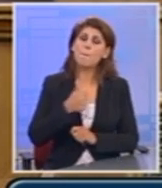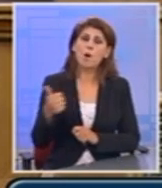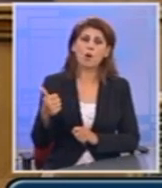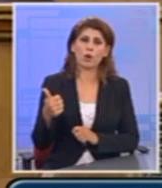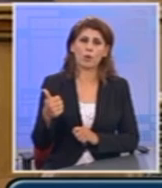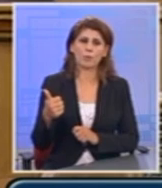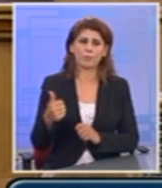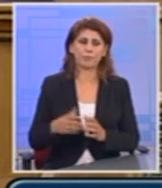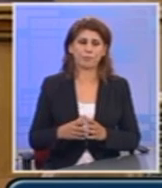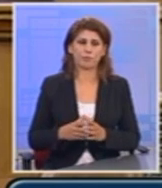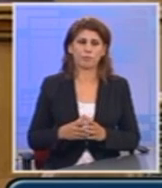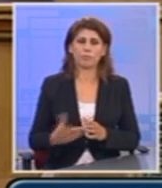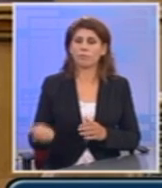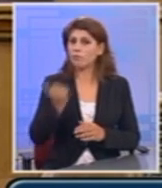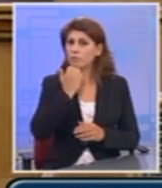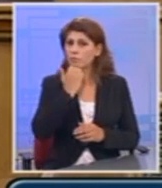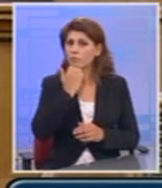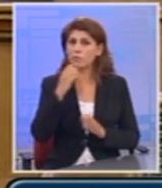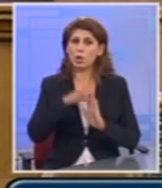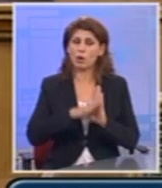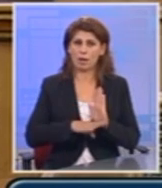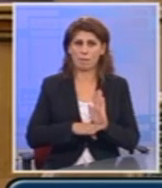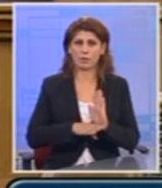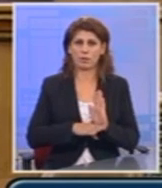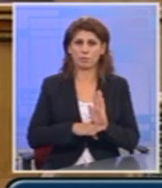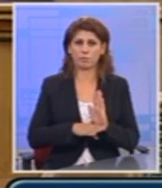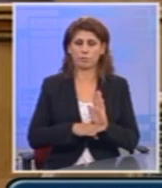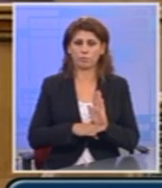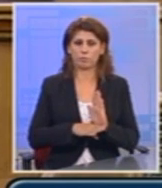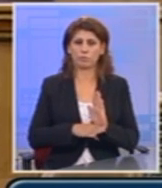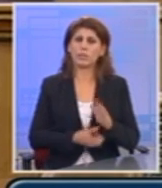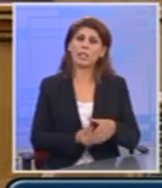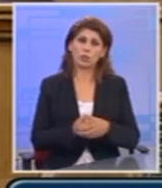από την απ τα εσφαλμένα προγράμματα